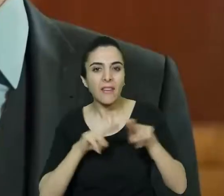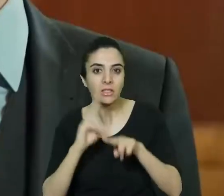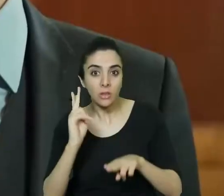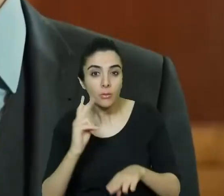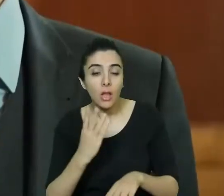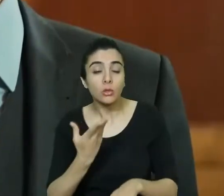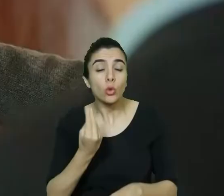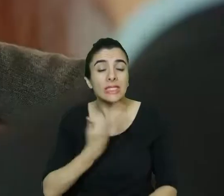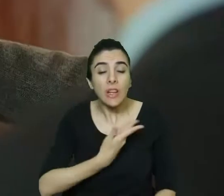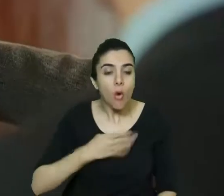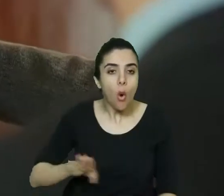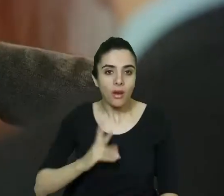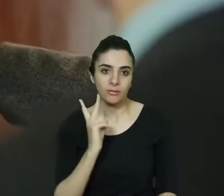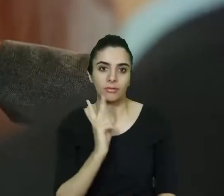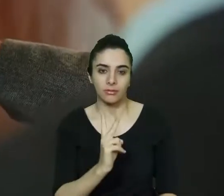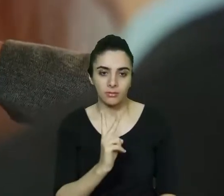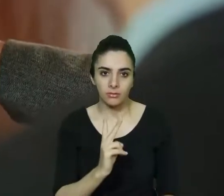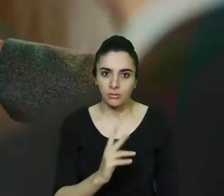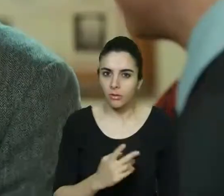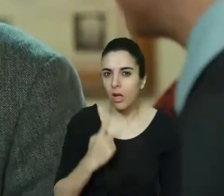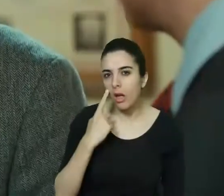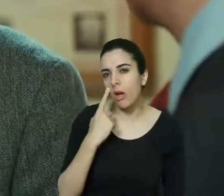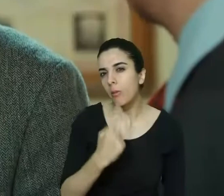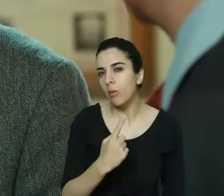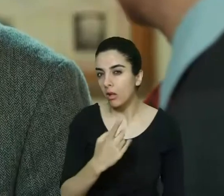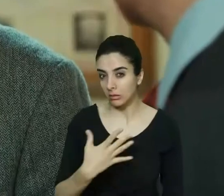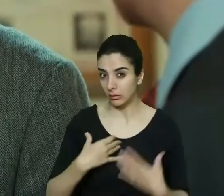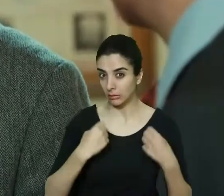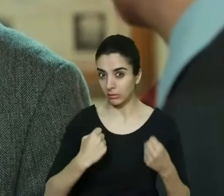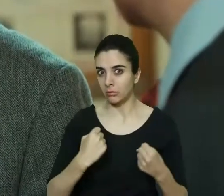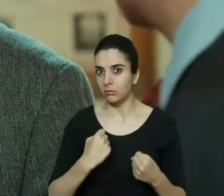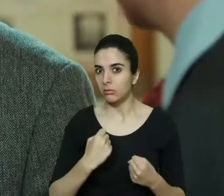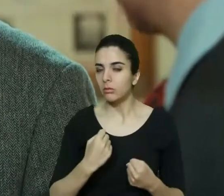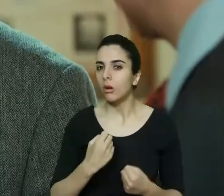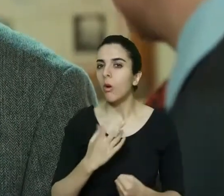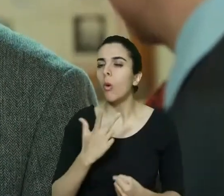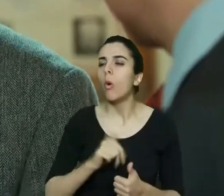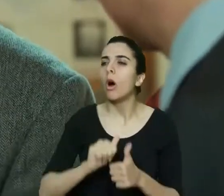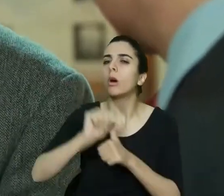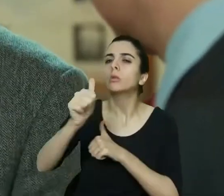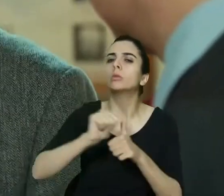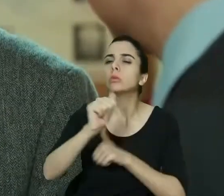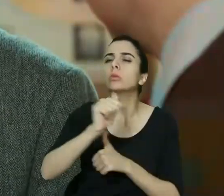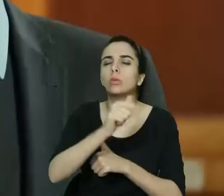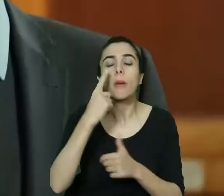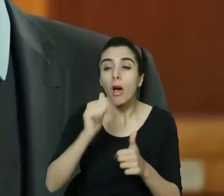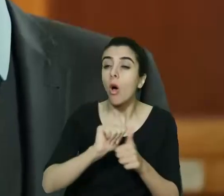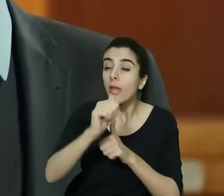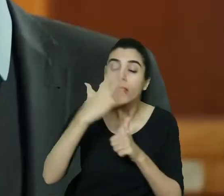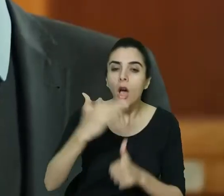öğrencilerindendir. Öyle mi? Ya. Şş, bakma böyle sıska göründüğüne. Ararat'tan, Cudi'den daha büyük bir yüreği